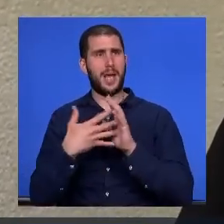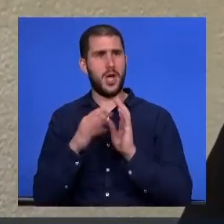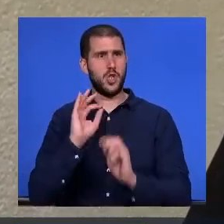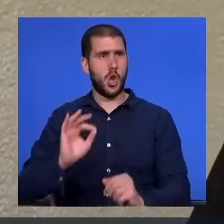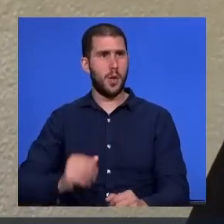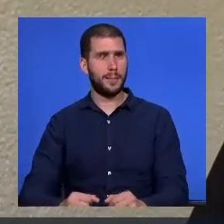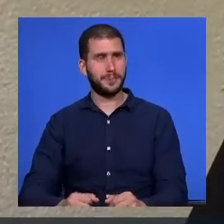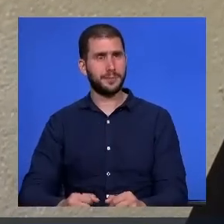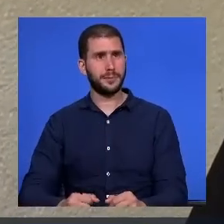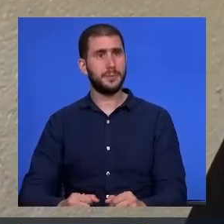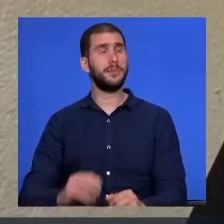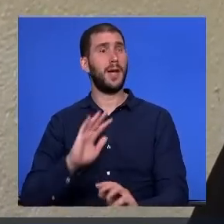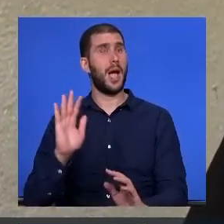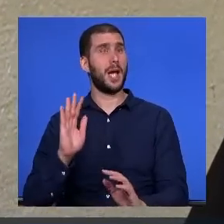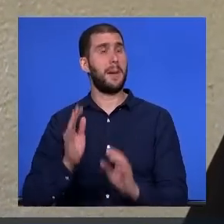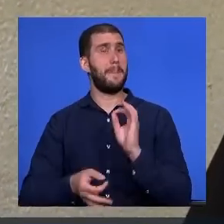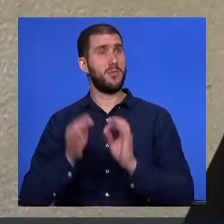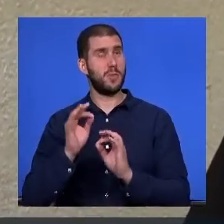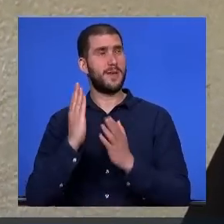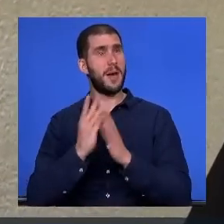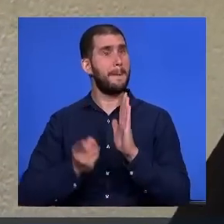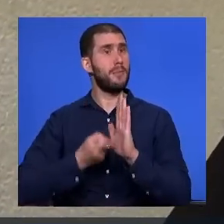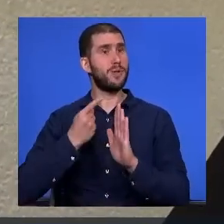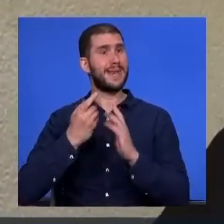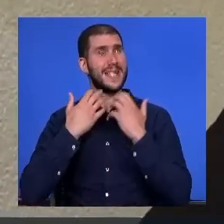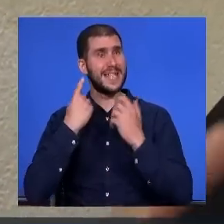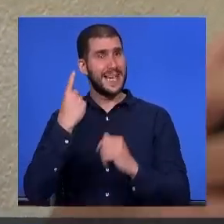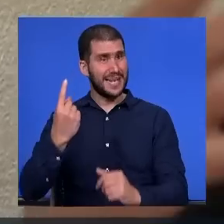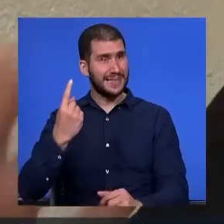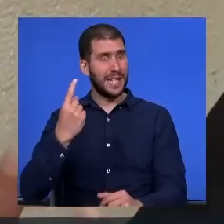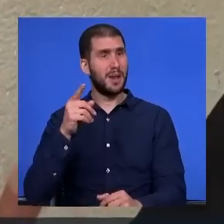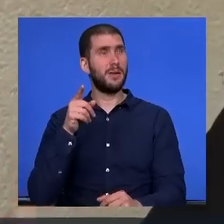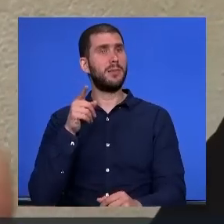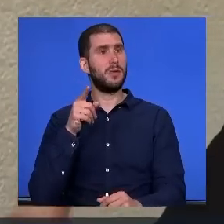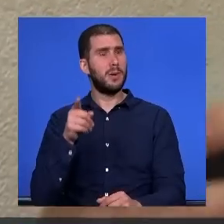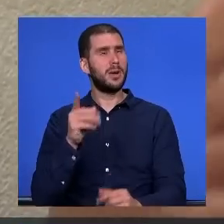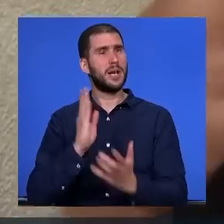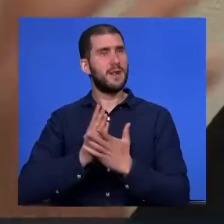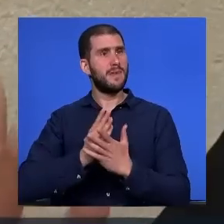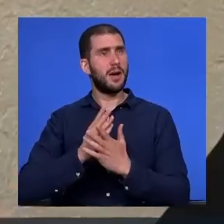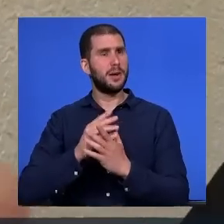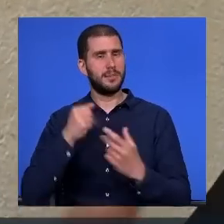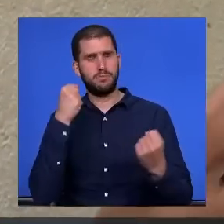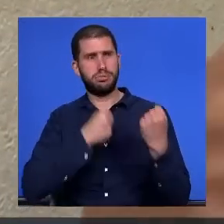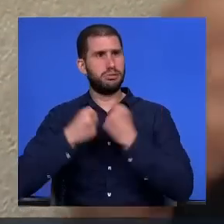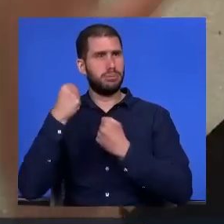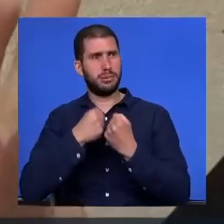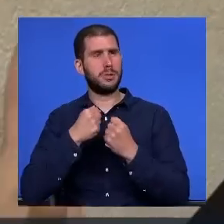החקירה שלו, ורק בבית המשפט מסר לראשונה גרסה בו פרצה שם תגרה